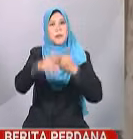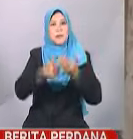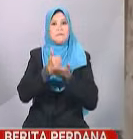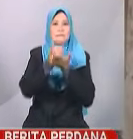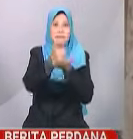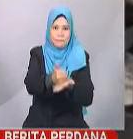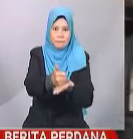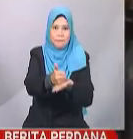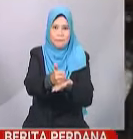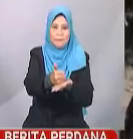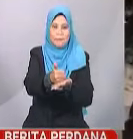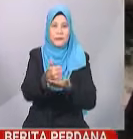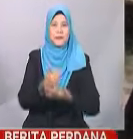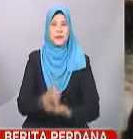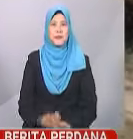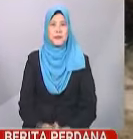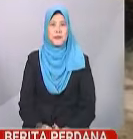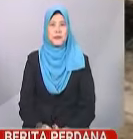ini.